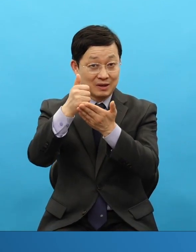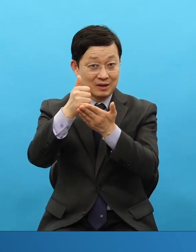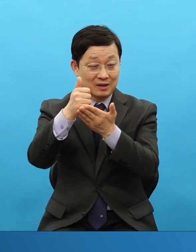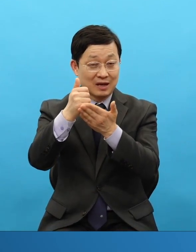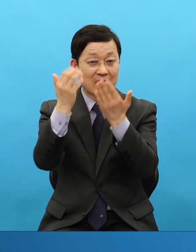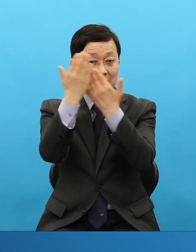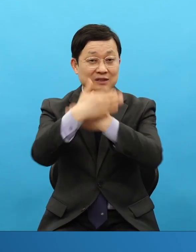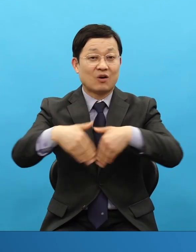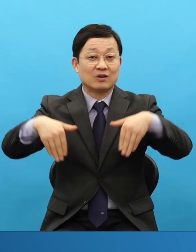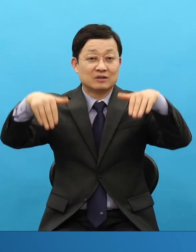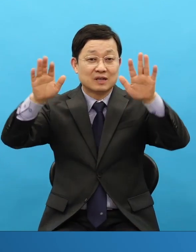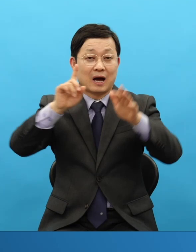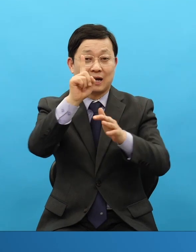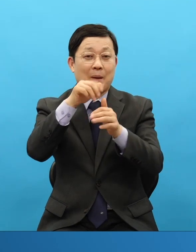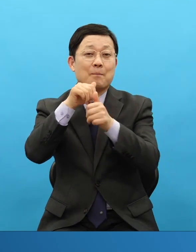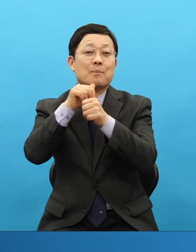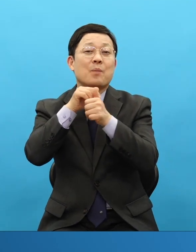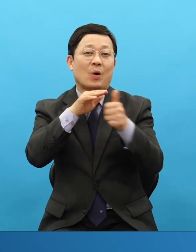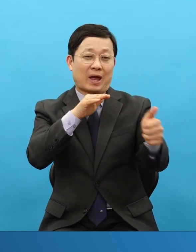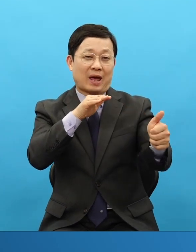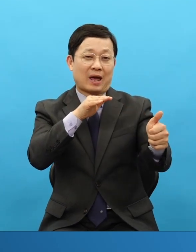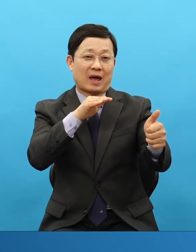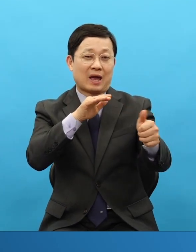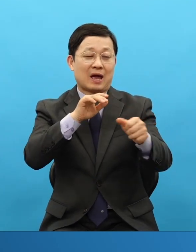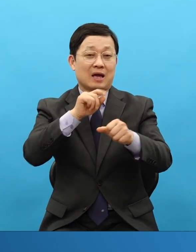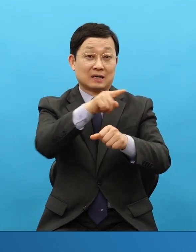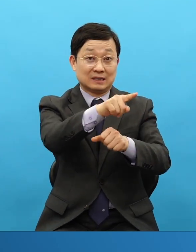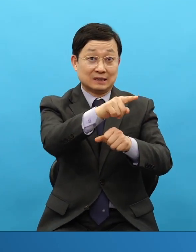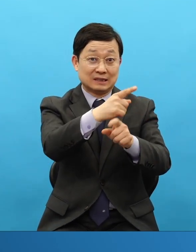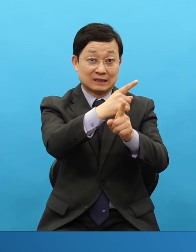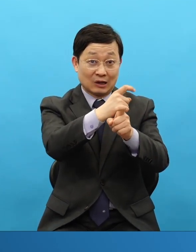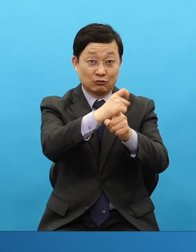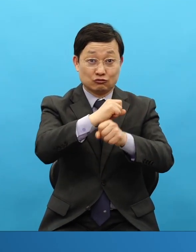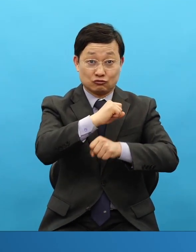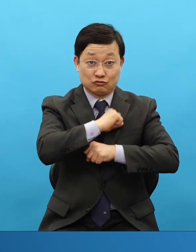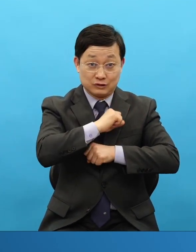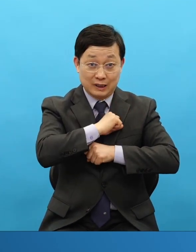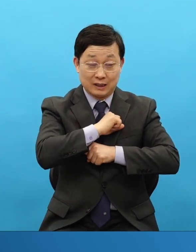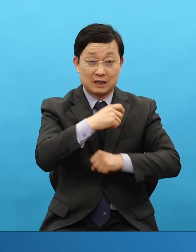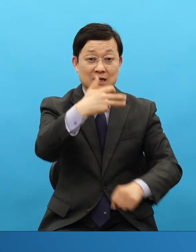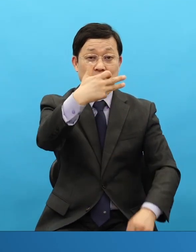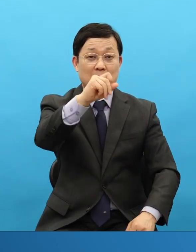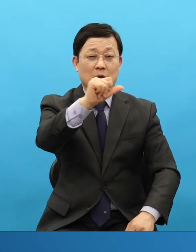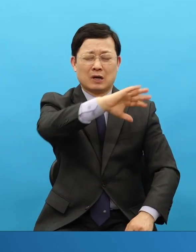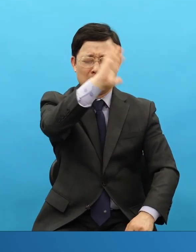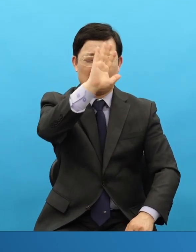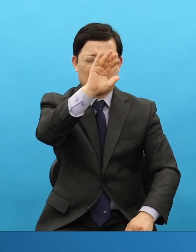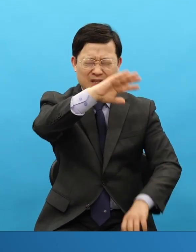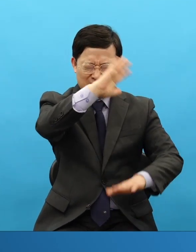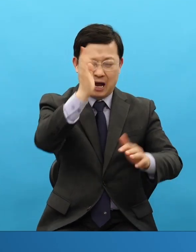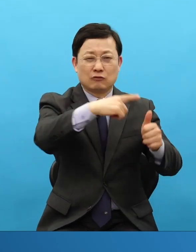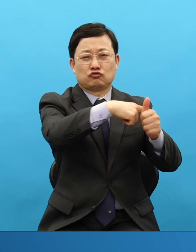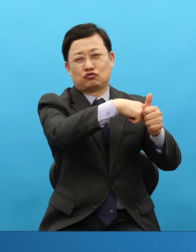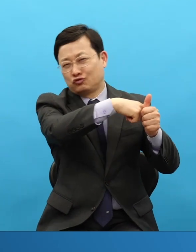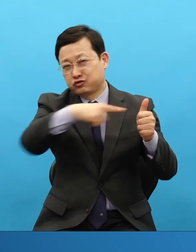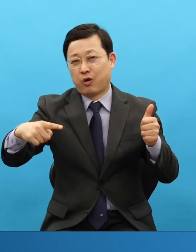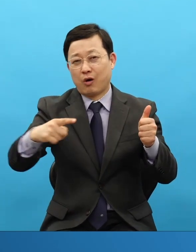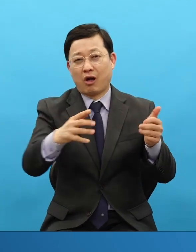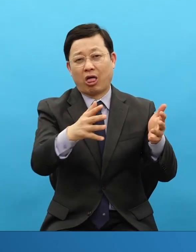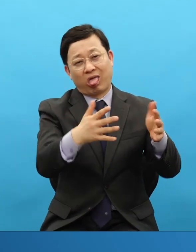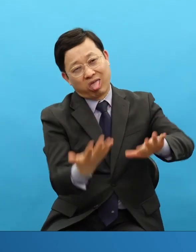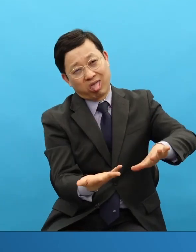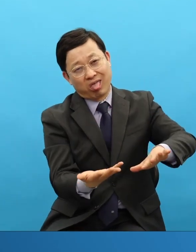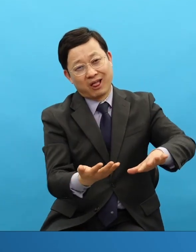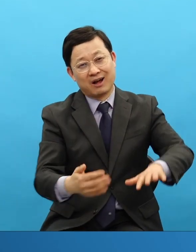주의 사자를 보내서 아수르 군사를 싹 다 불러가 보는 거예요. God sent the angel of the Lord and destroyed all the Assyrian